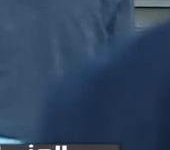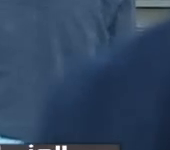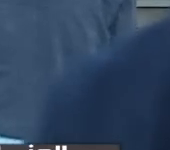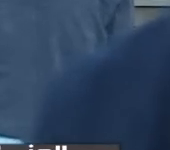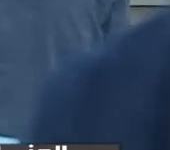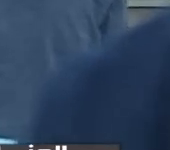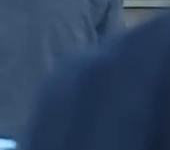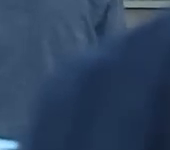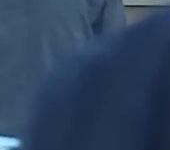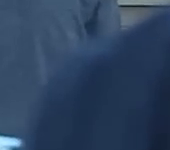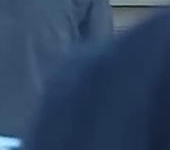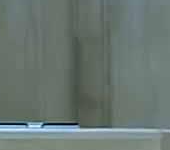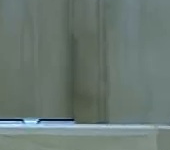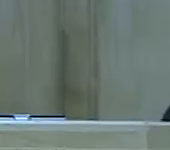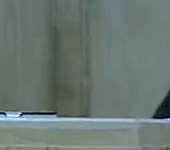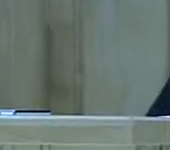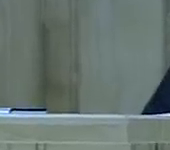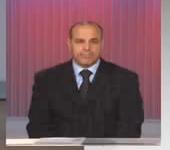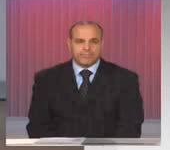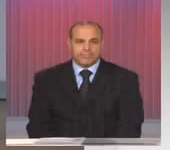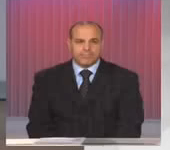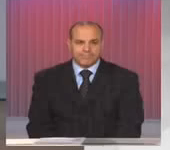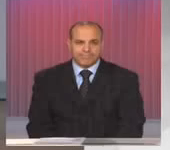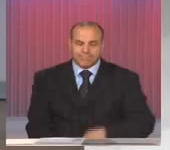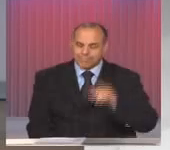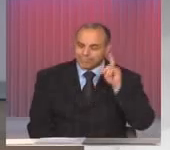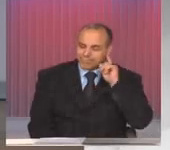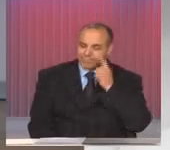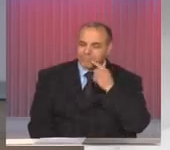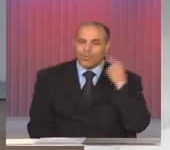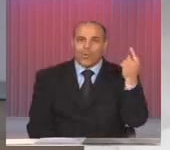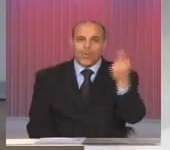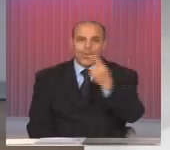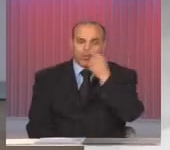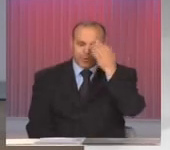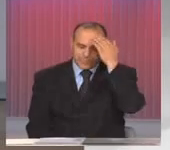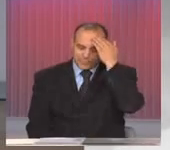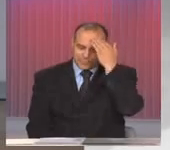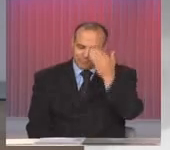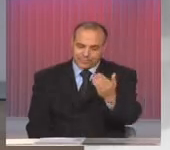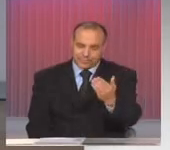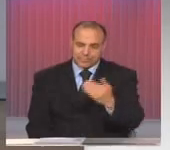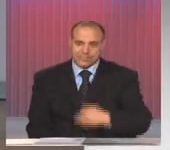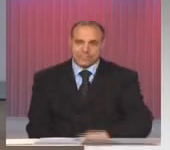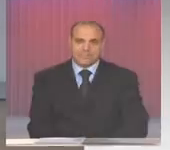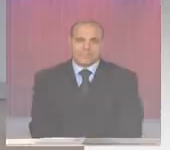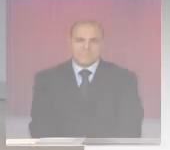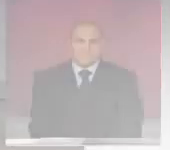وفي الختام شكرا لتي بالمتابعة، إلى اللقاء.